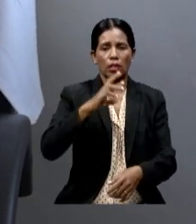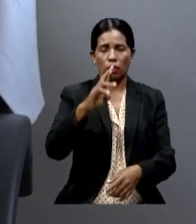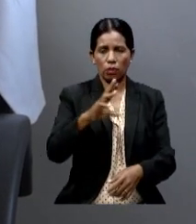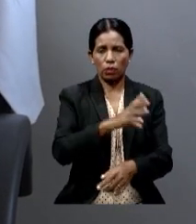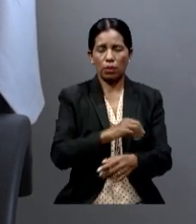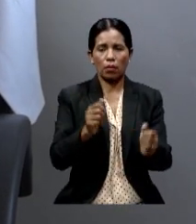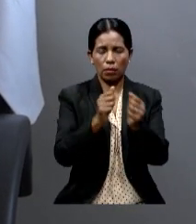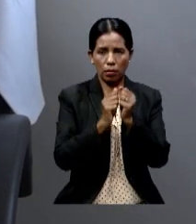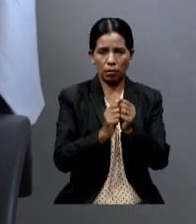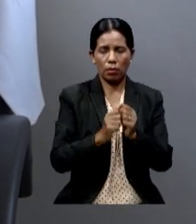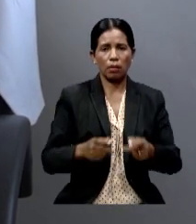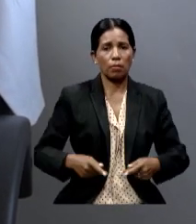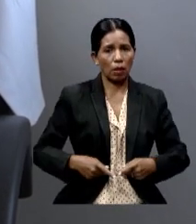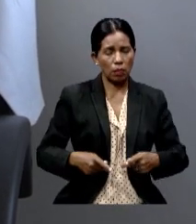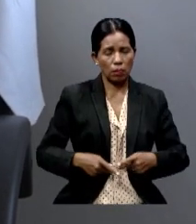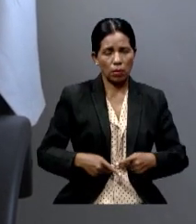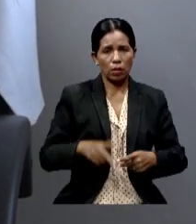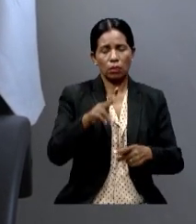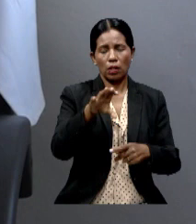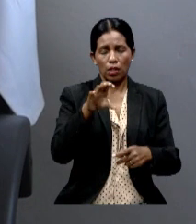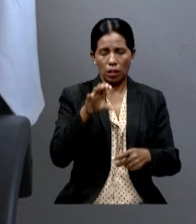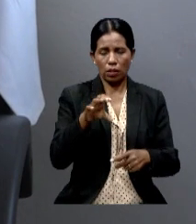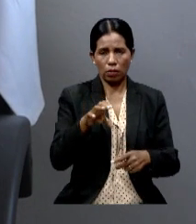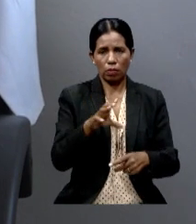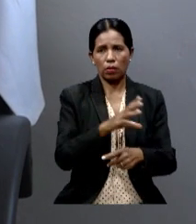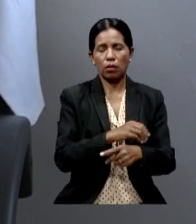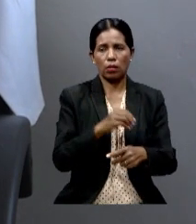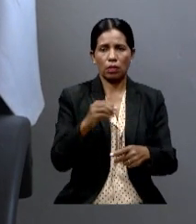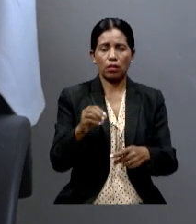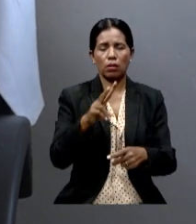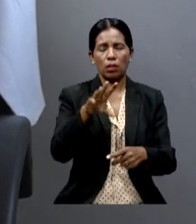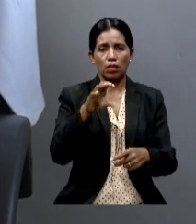hamutuk 255, disenteria 4, ispa